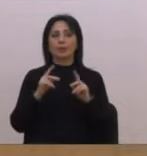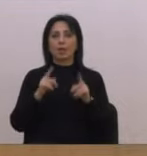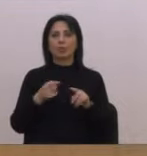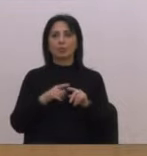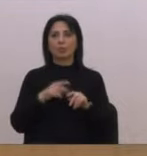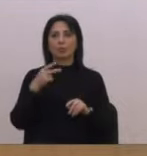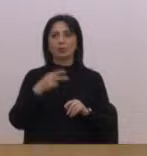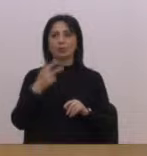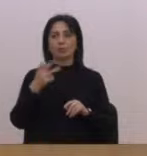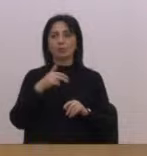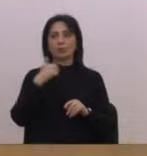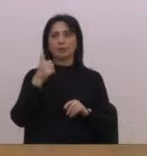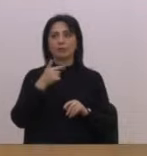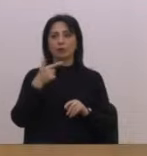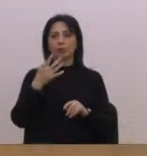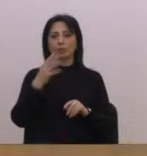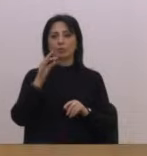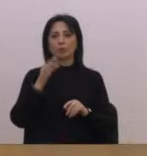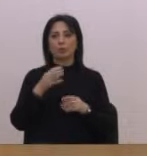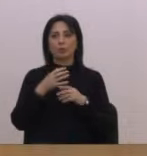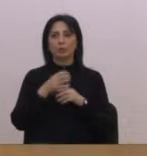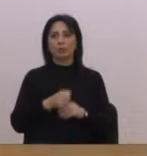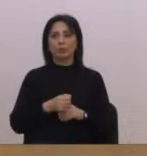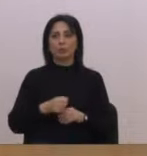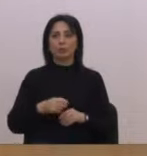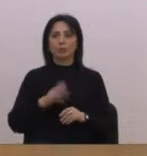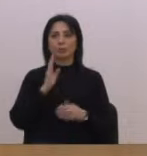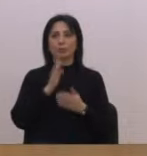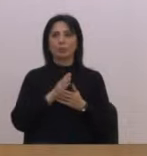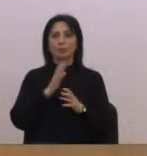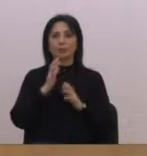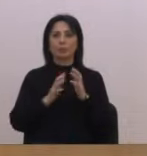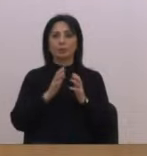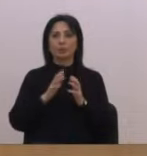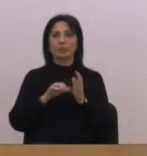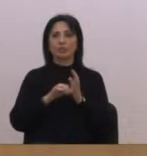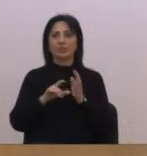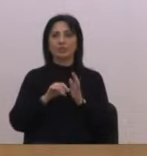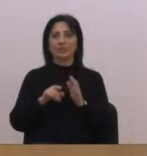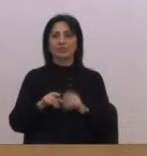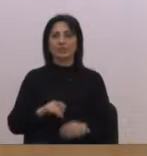რომ 2023 წელს 24% შემცირდა პირდაპირი საერთაშორისო ინვესტიციები